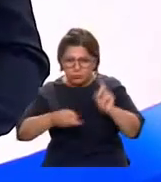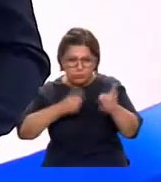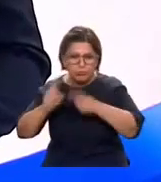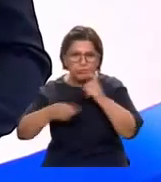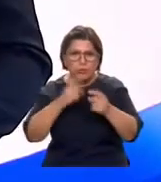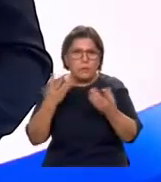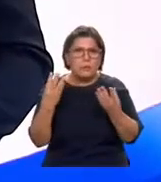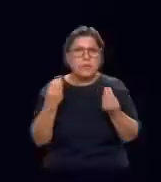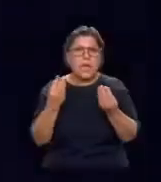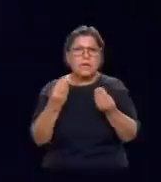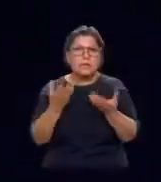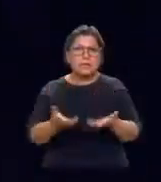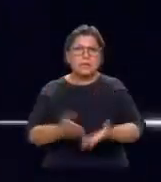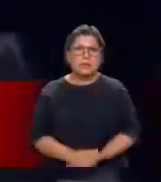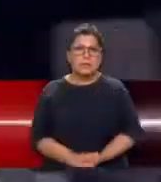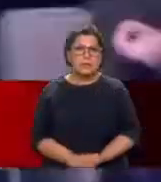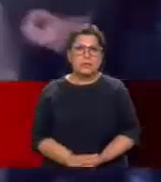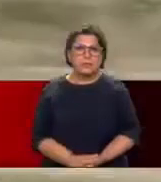tazeydi.